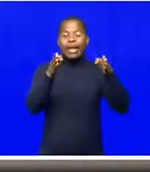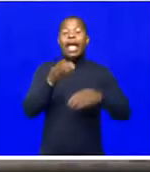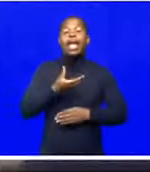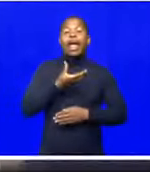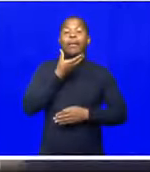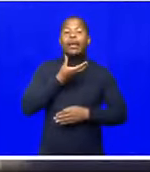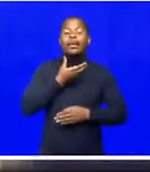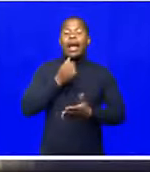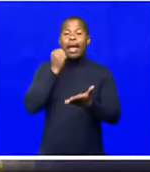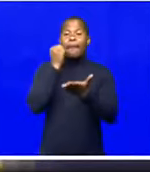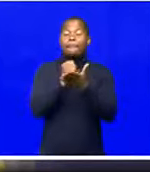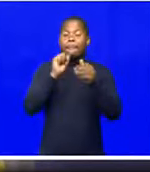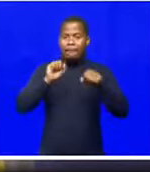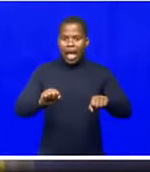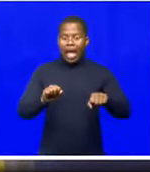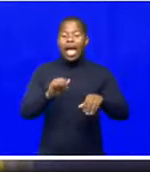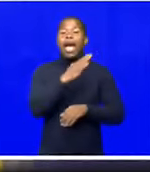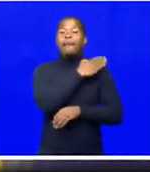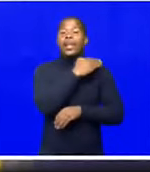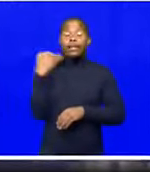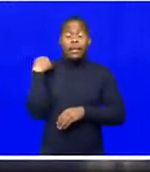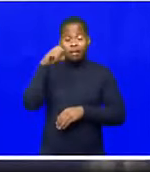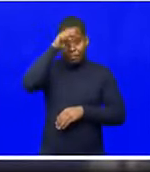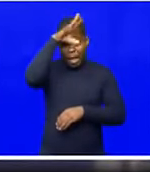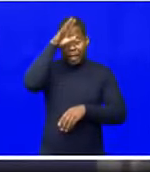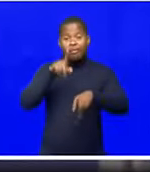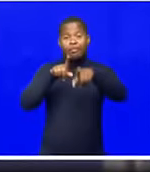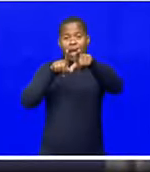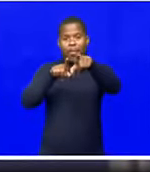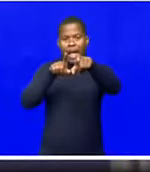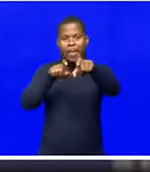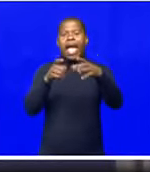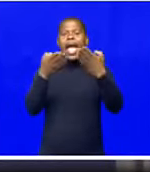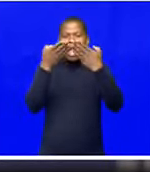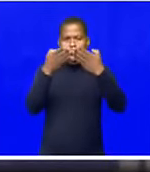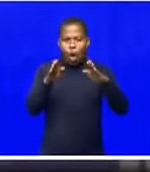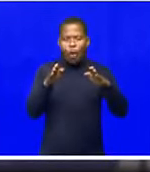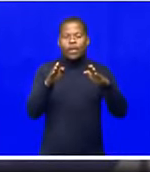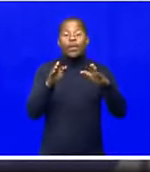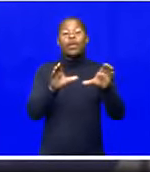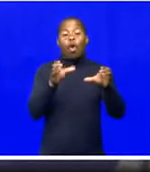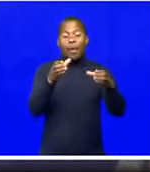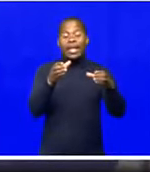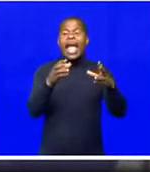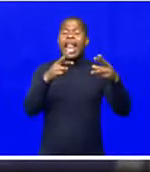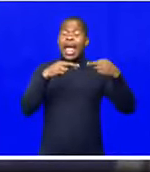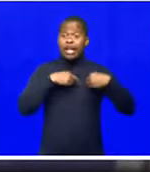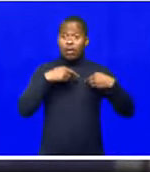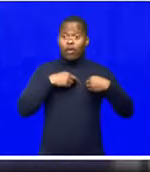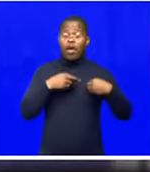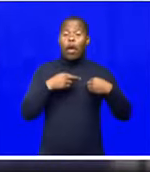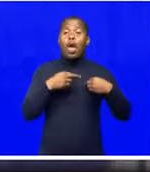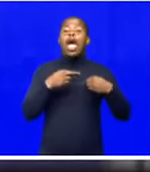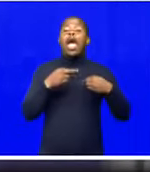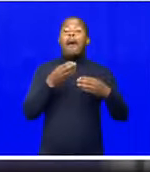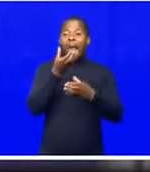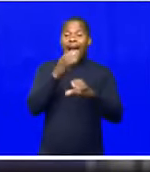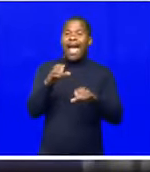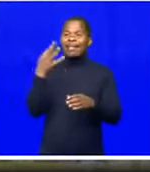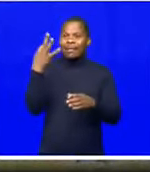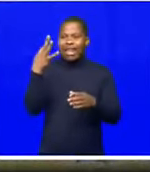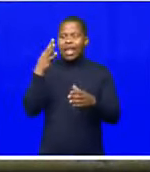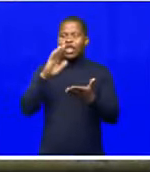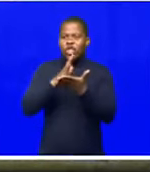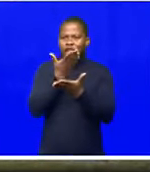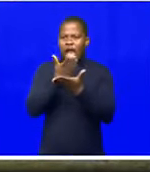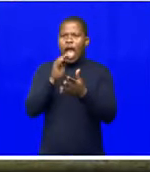Bill Invunayi temcebo waphansi nemandla seyisukumise libandla lelita ucinisekisa ukuthi emandi atholakala ngekulingana emaveni